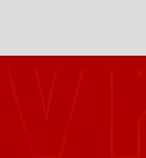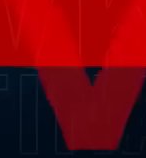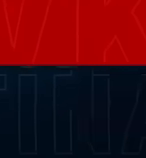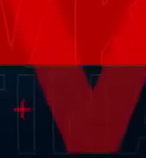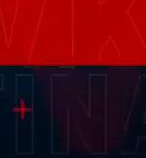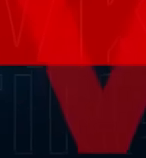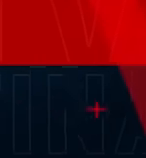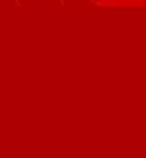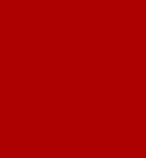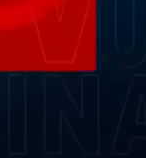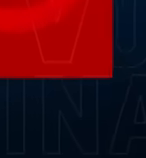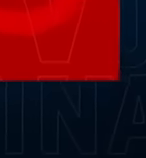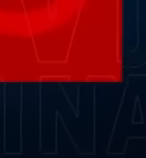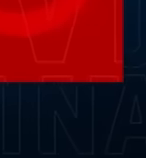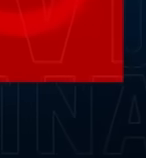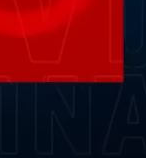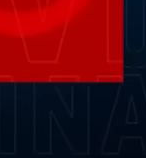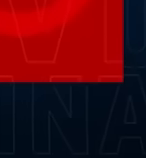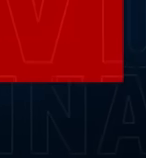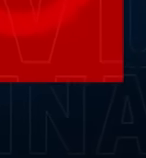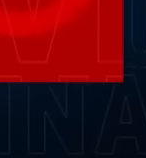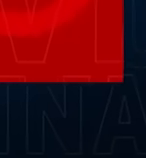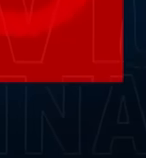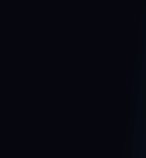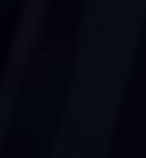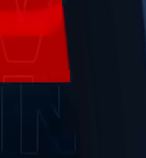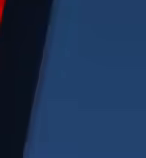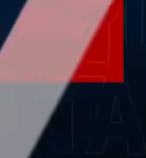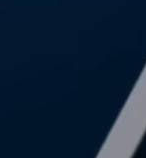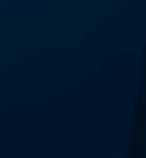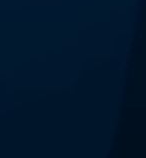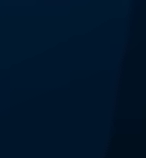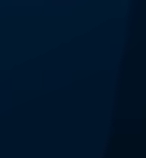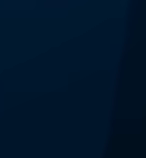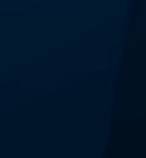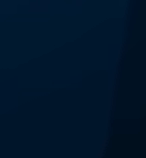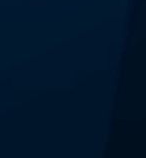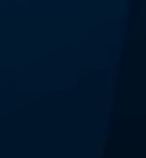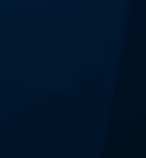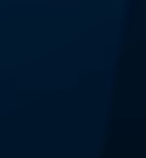pay TV dan media streaming lainnya Kompas TV independen terpercaya